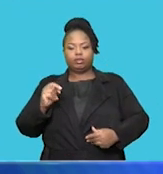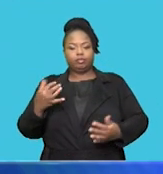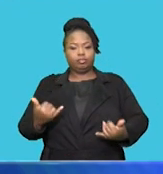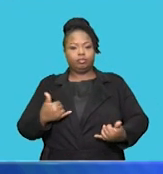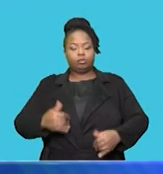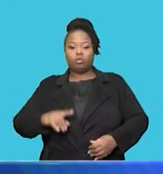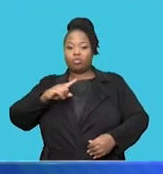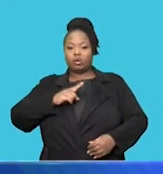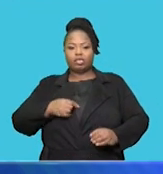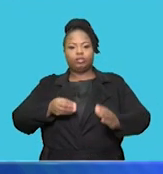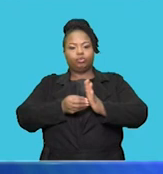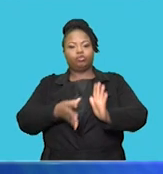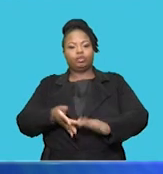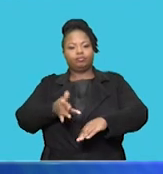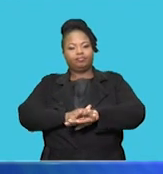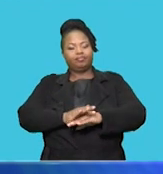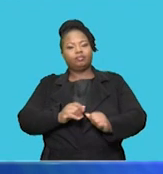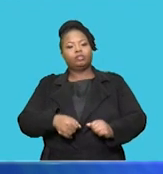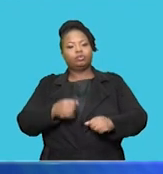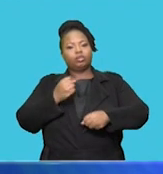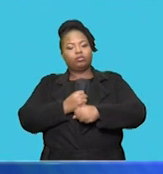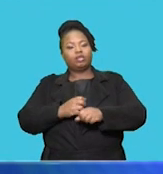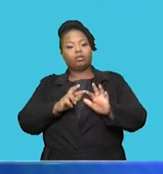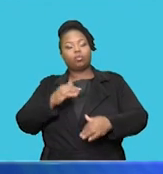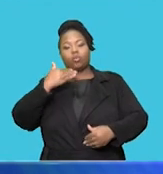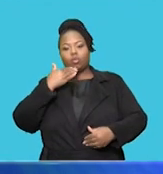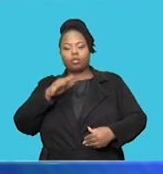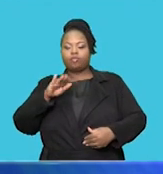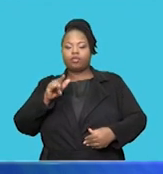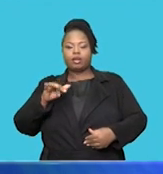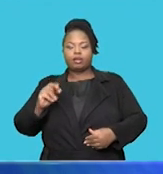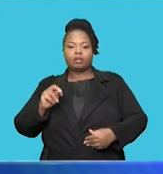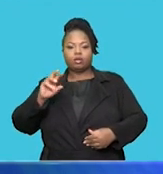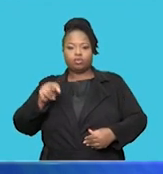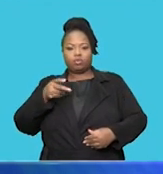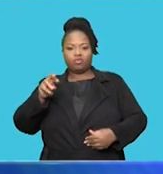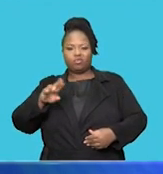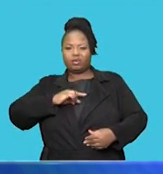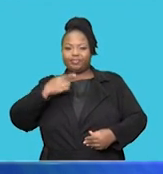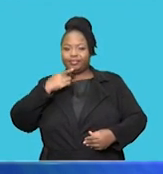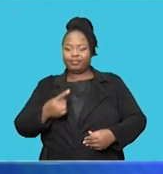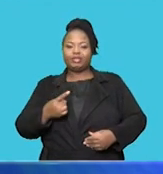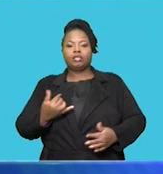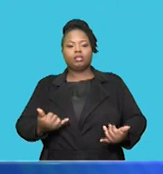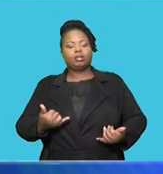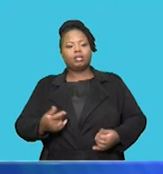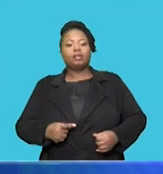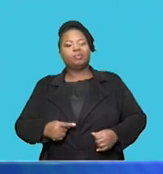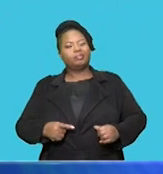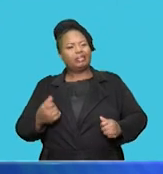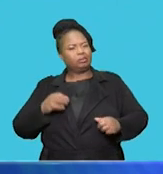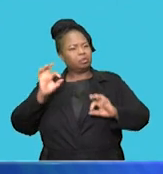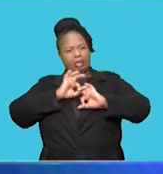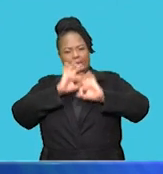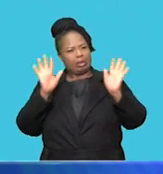emva kokubhubha komfundi oyinkwenkwe owenza ibanga lethoba uBrian, Ndlovu, unobangela wokusweleka kuka Ndlovu, umfiliba kwangoku. Kodwa